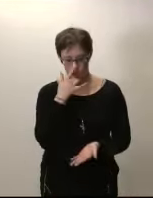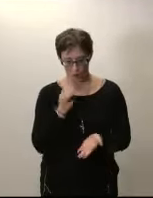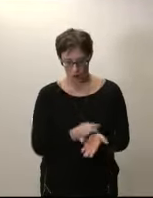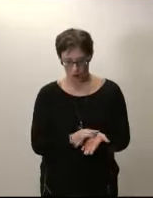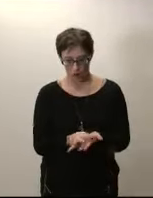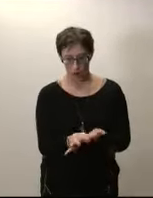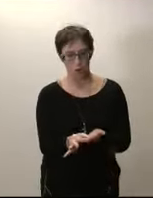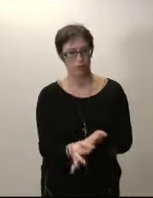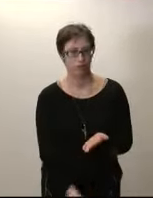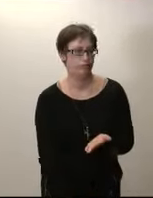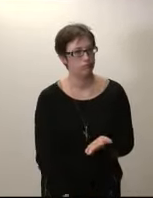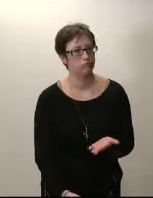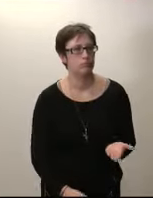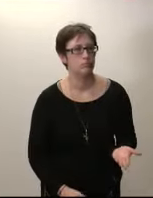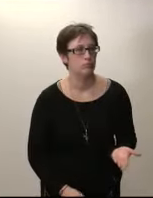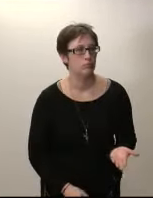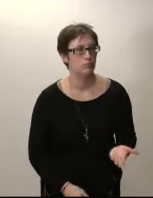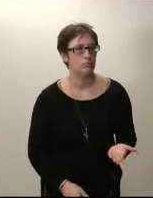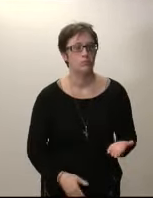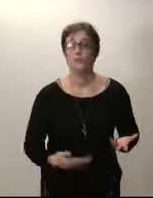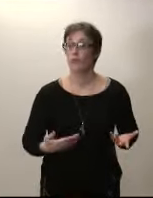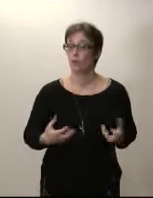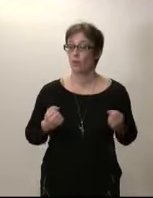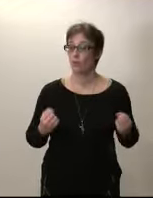une volonté, non pas d'une baisse légère